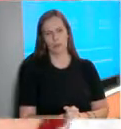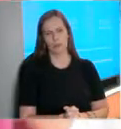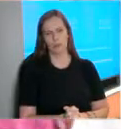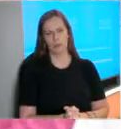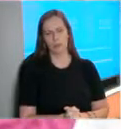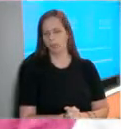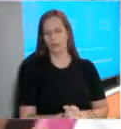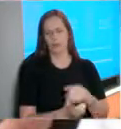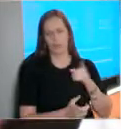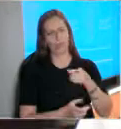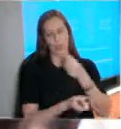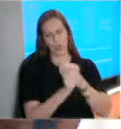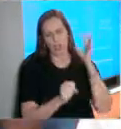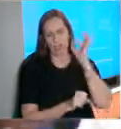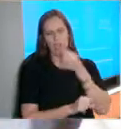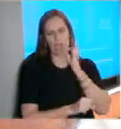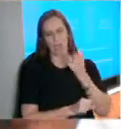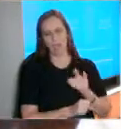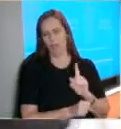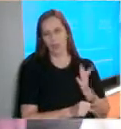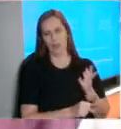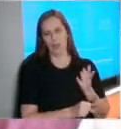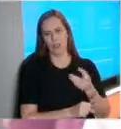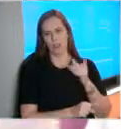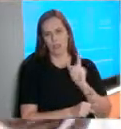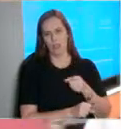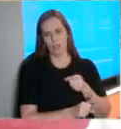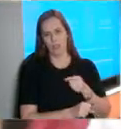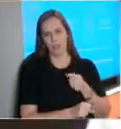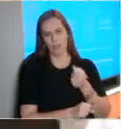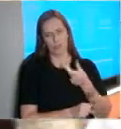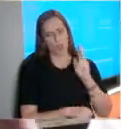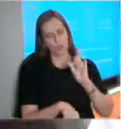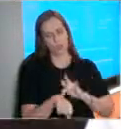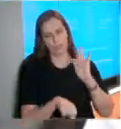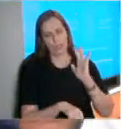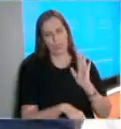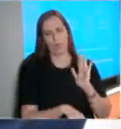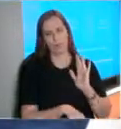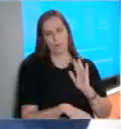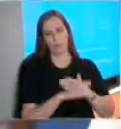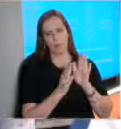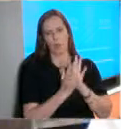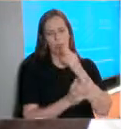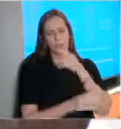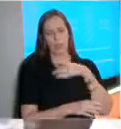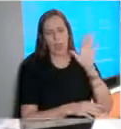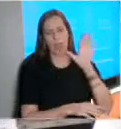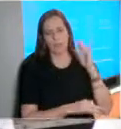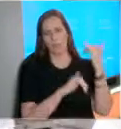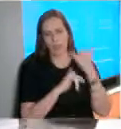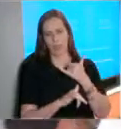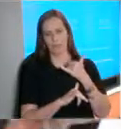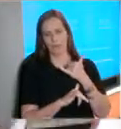לא, אין ספק שצריך לשחרר אותה, אבל חבר'ה, צריך להיות יותר זהירים. אם כל צעיר ילך לנו ויביא